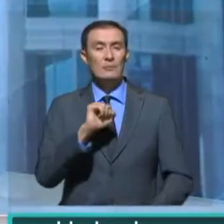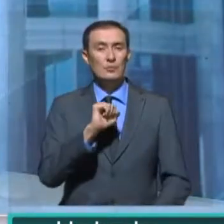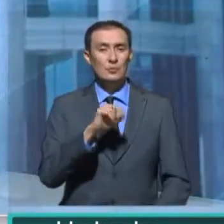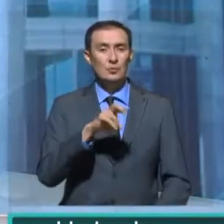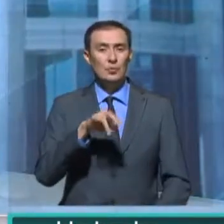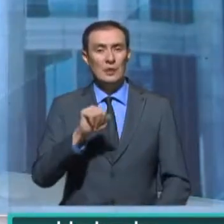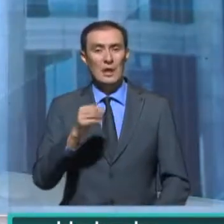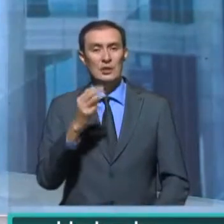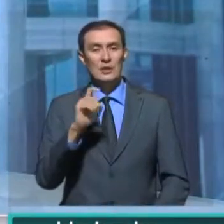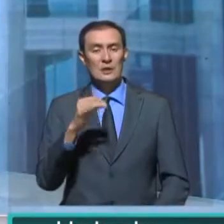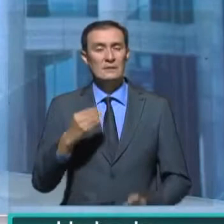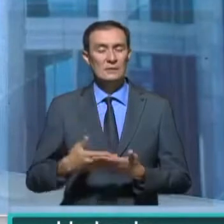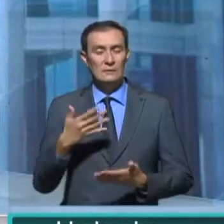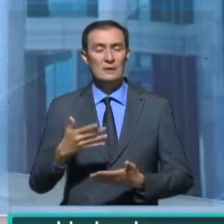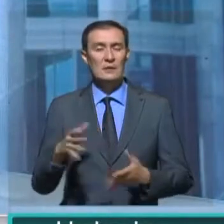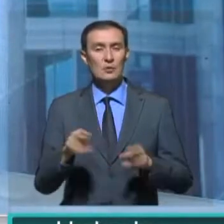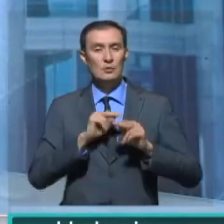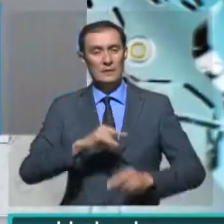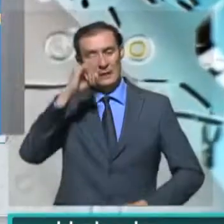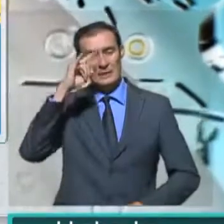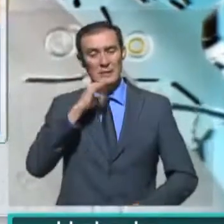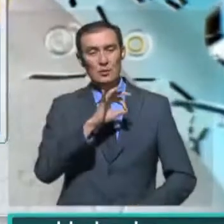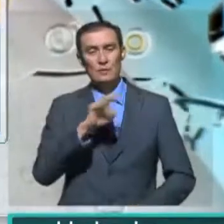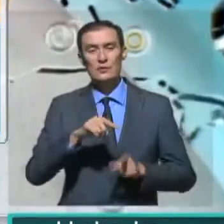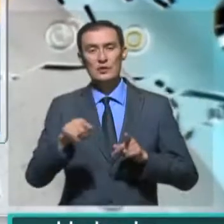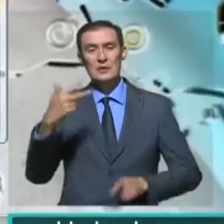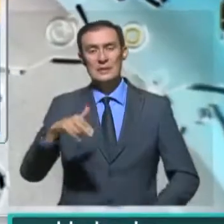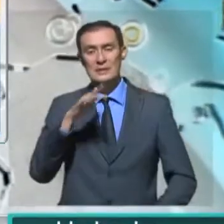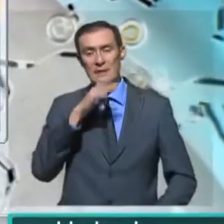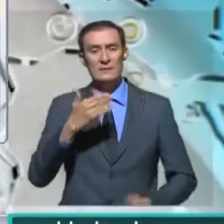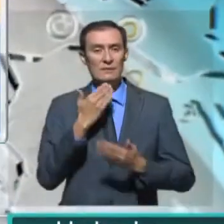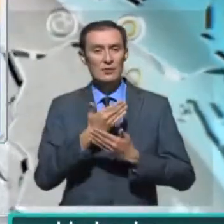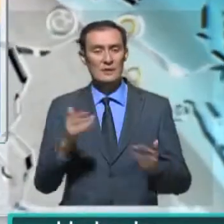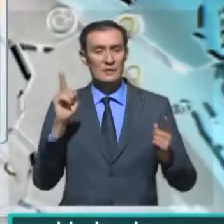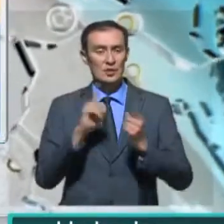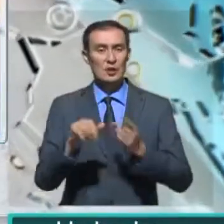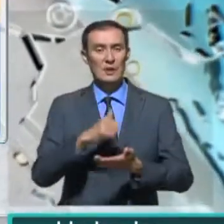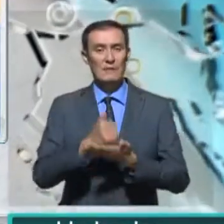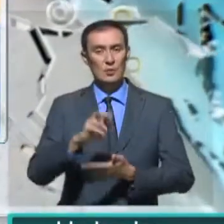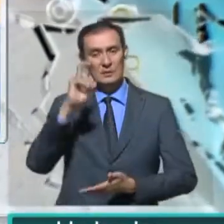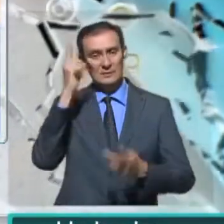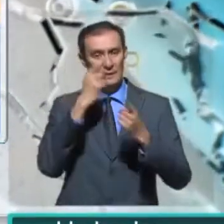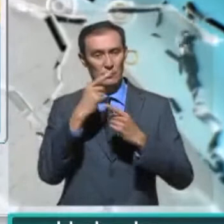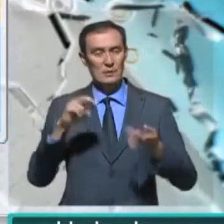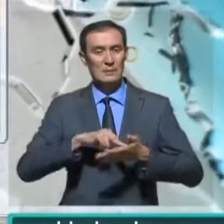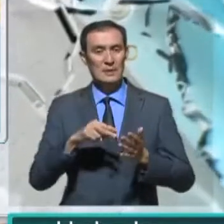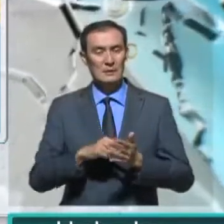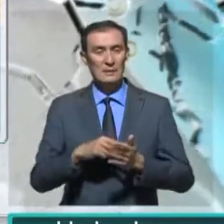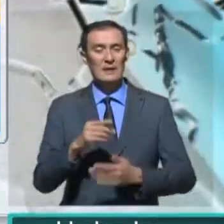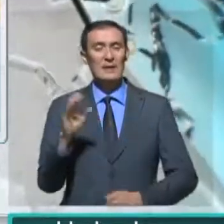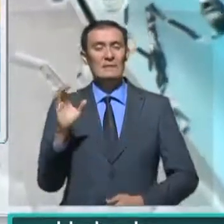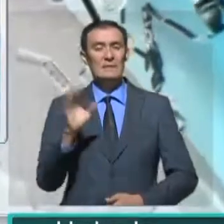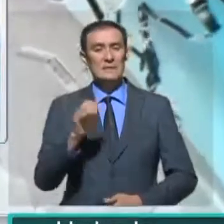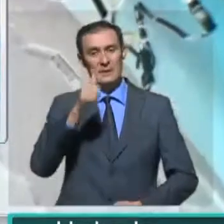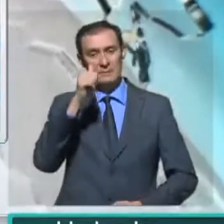Шахид высоко оценил сотрудничество Казахстана и ООН за 30 лет. В завершении встречи глава государства напомнил на запланированном на середину